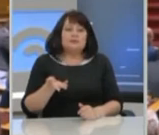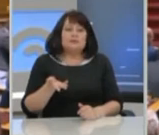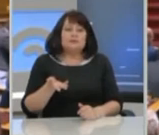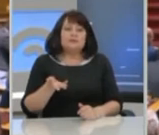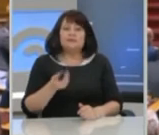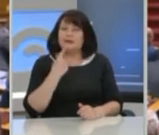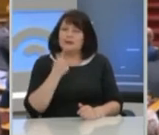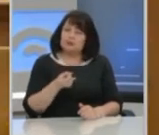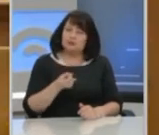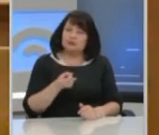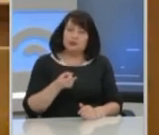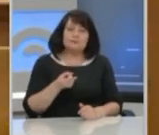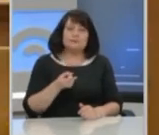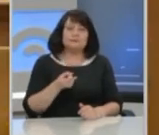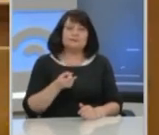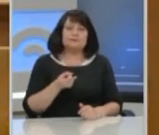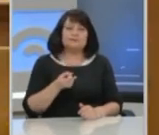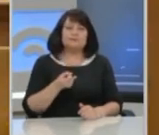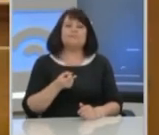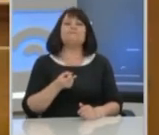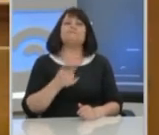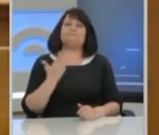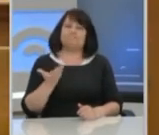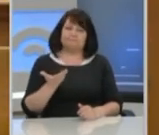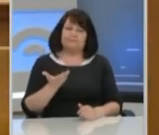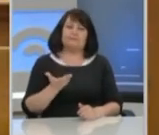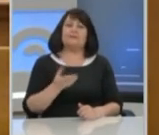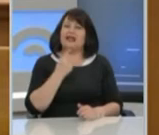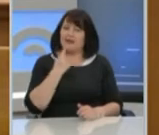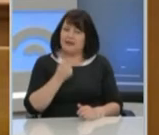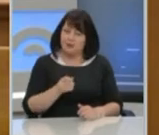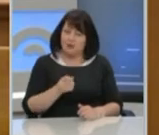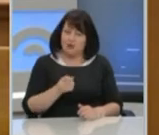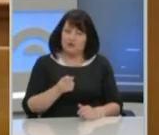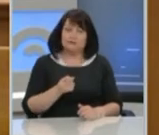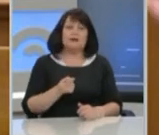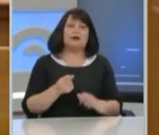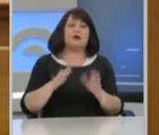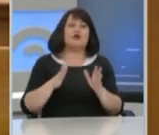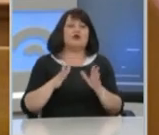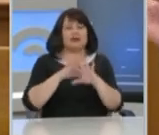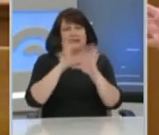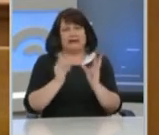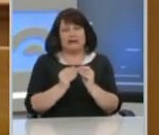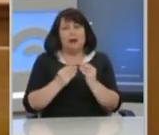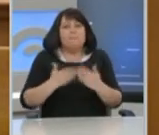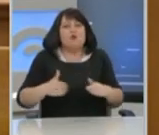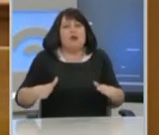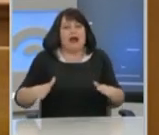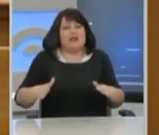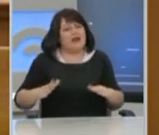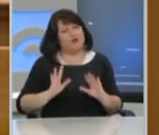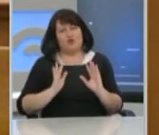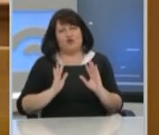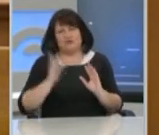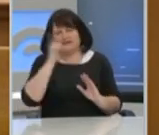να σας πω ότι θα αναφερθώ προφανώς όχι στο σύνολο της προπαγάνδας και